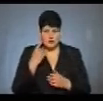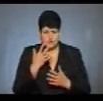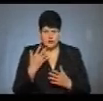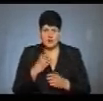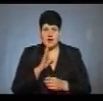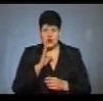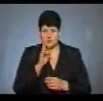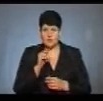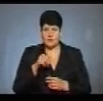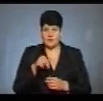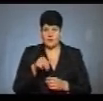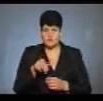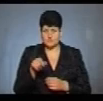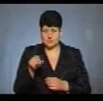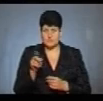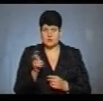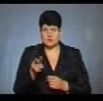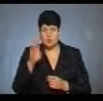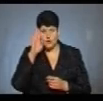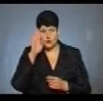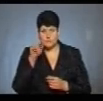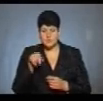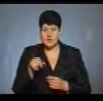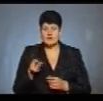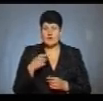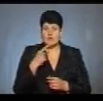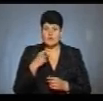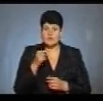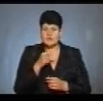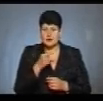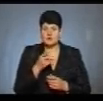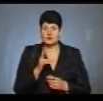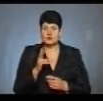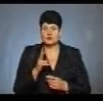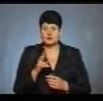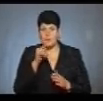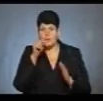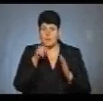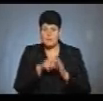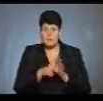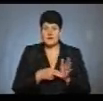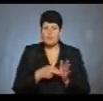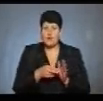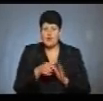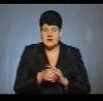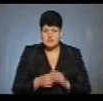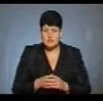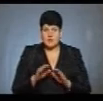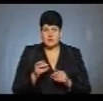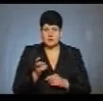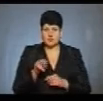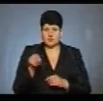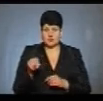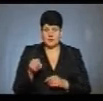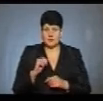рано просто вийшов, зайшов сюди до хлопців, а вони мені кажуть, там якась хтось попав під поїзд. А потім я того прийшов,